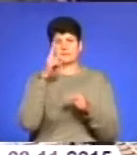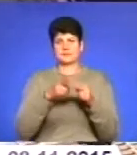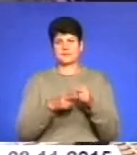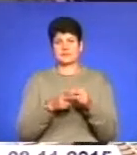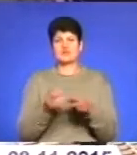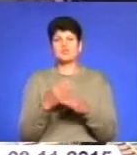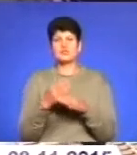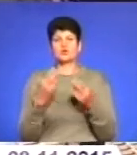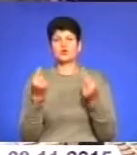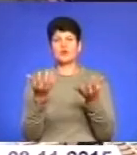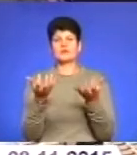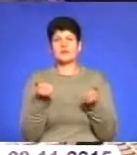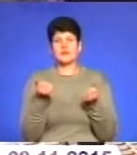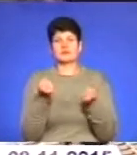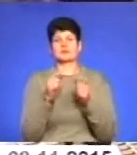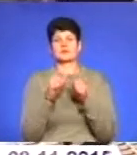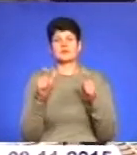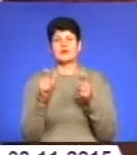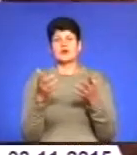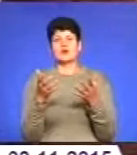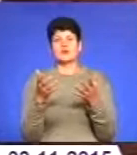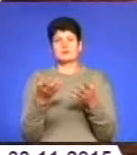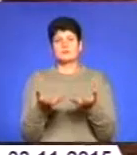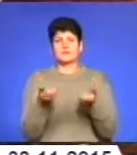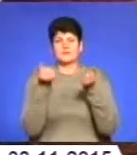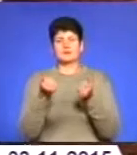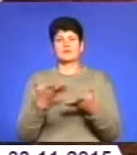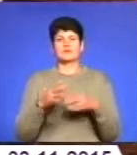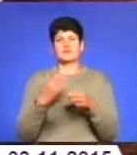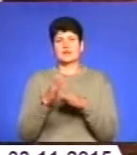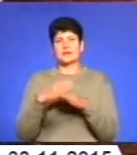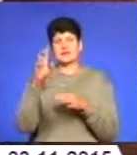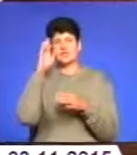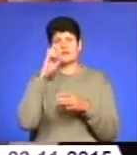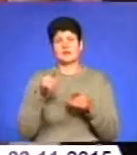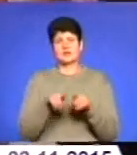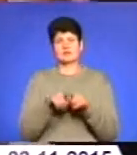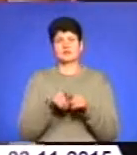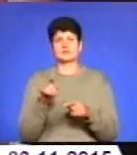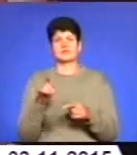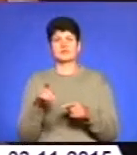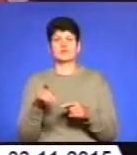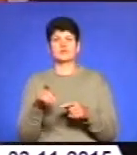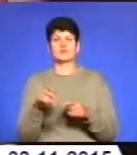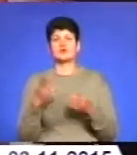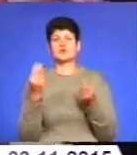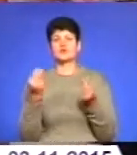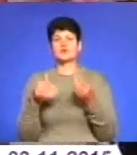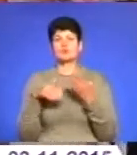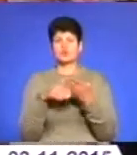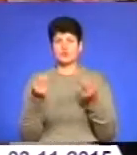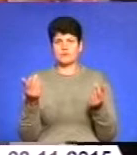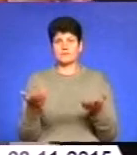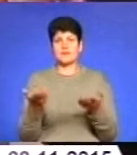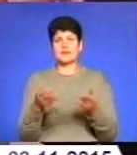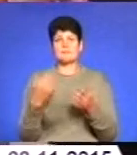Частину коштів на утримання закладу виділяє держава. Також дирекція залучає спонсорів. На прикладі Бережанської школи-інтернату